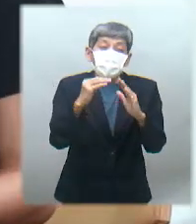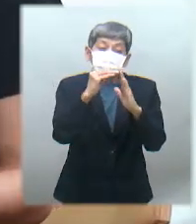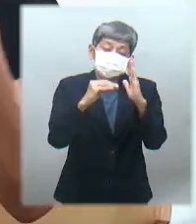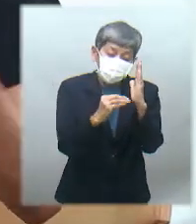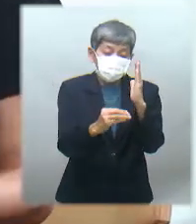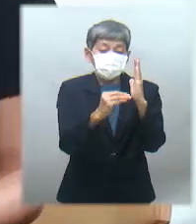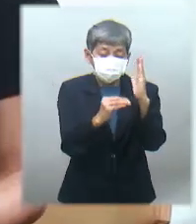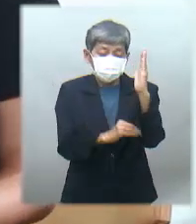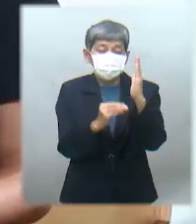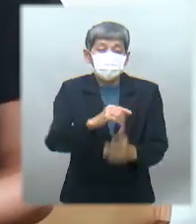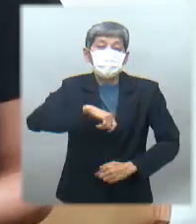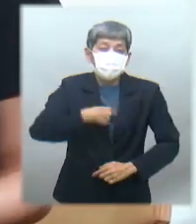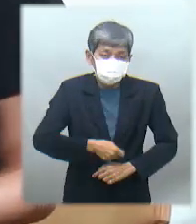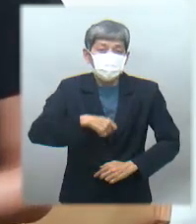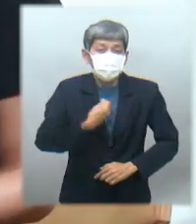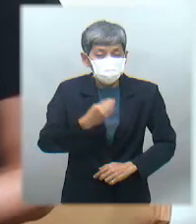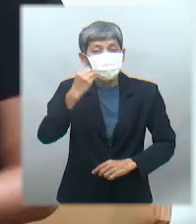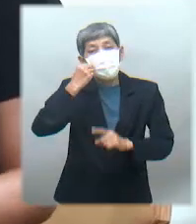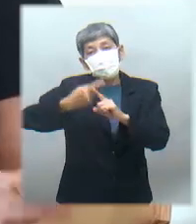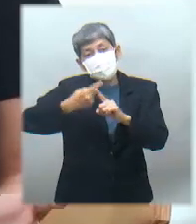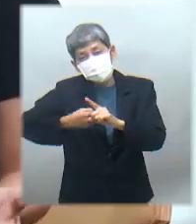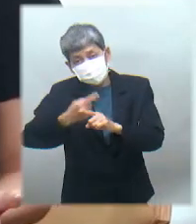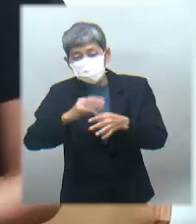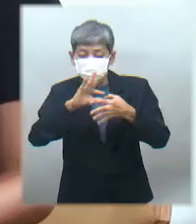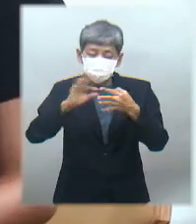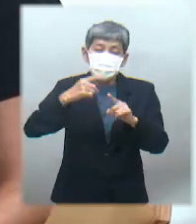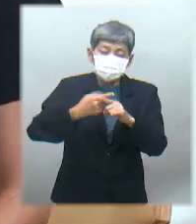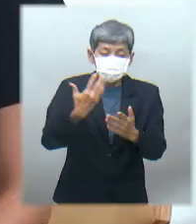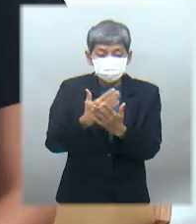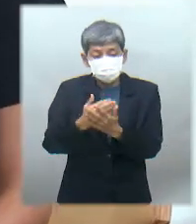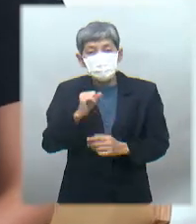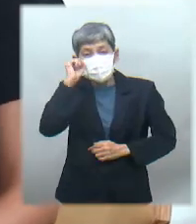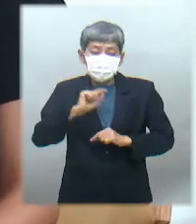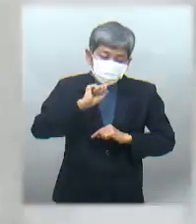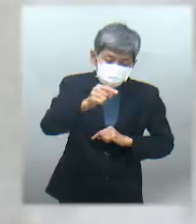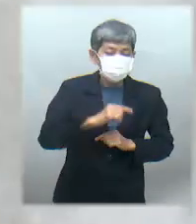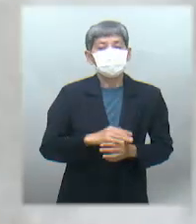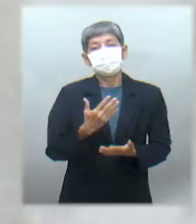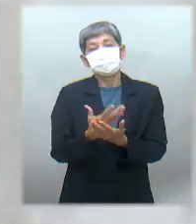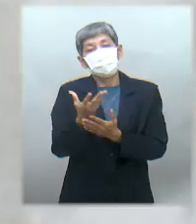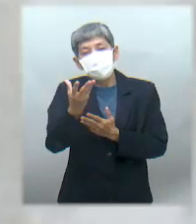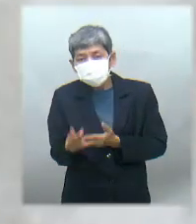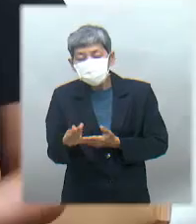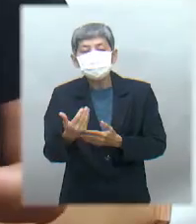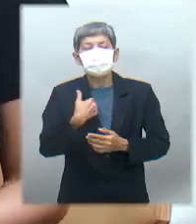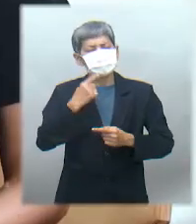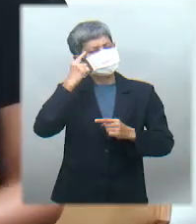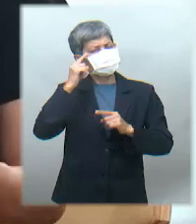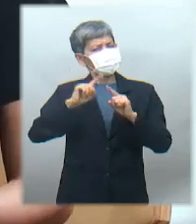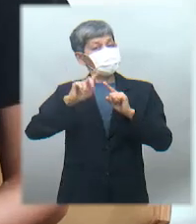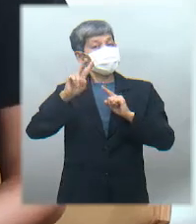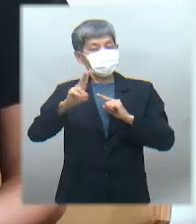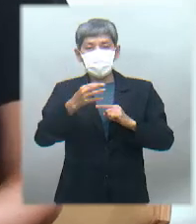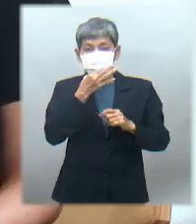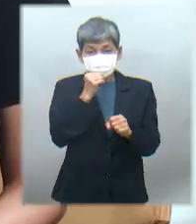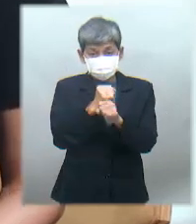สดญะเงินที่เขาได้แทppeไมเหลื่อแล้ค่ะสองกคเรามองวาจริๆ encouraged